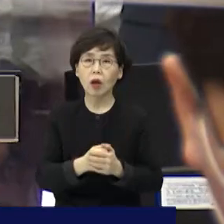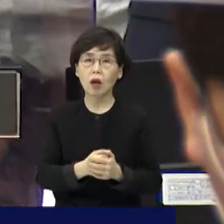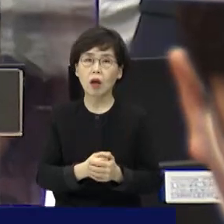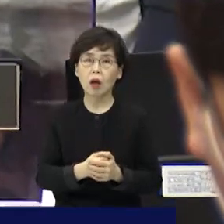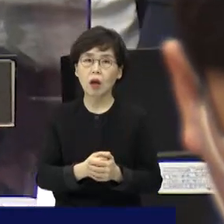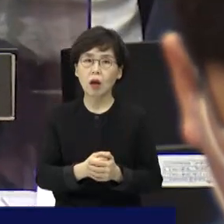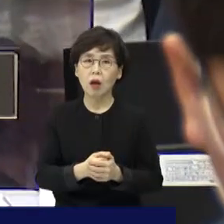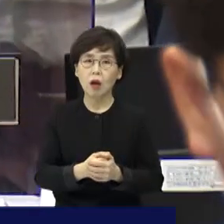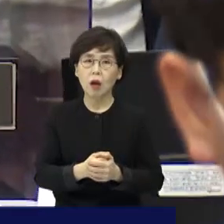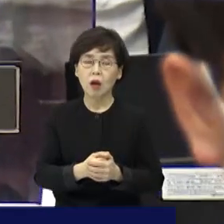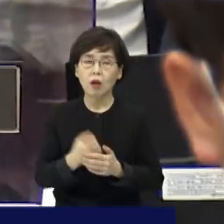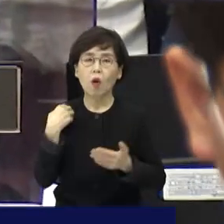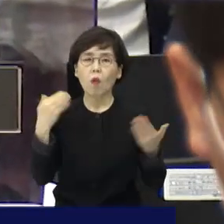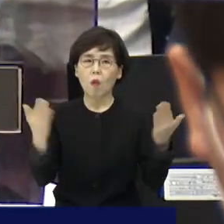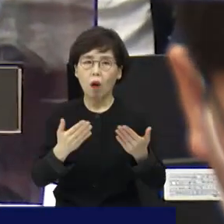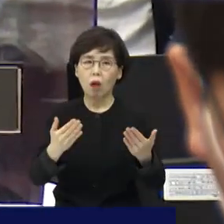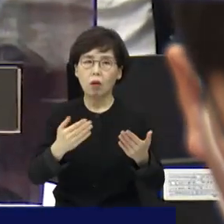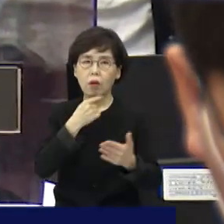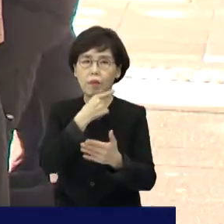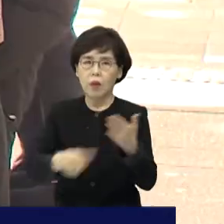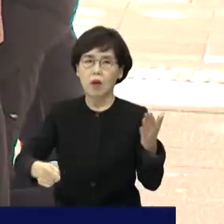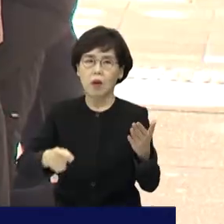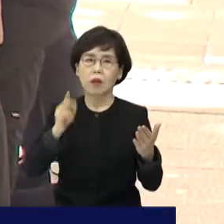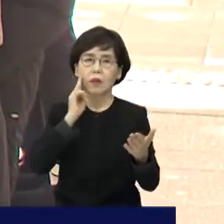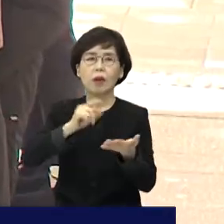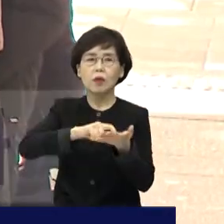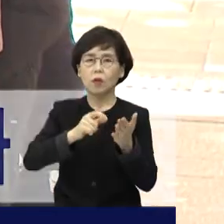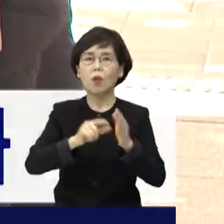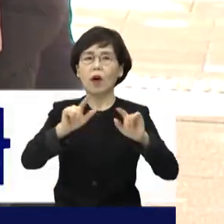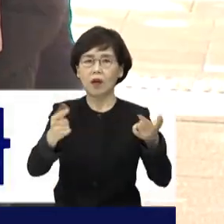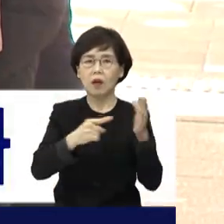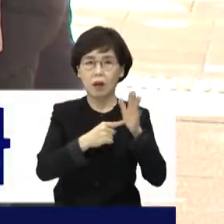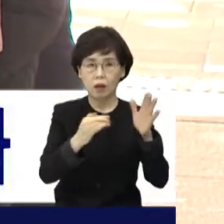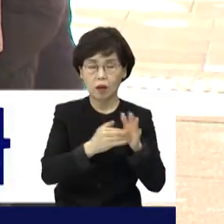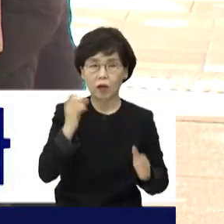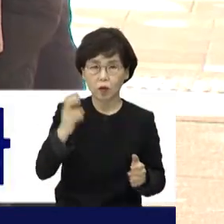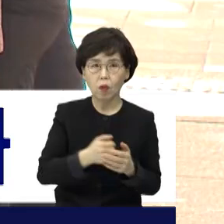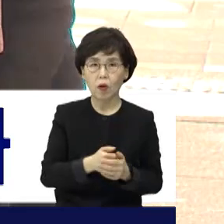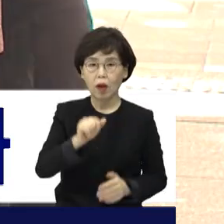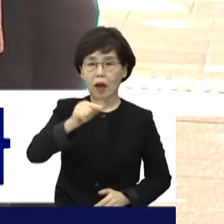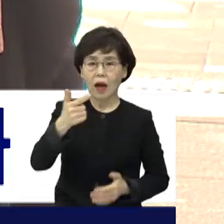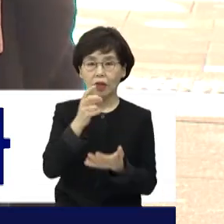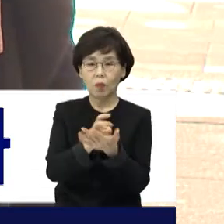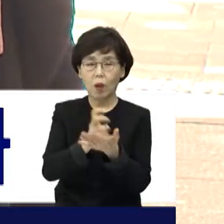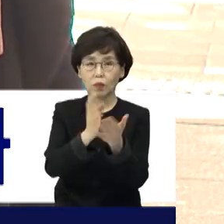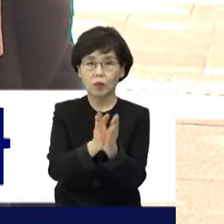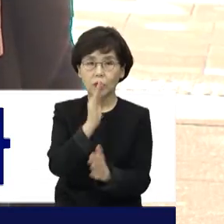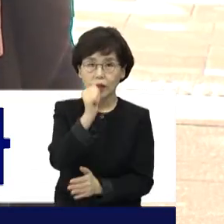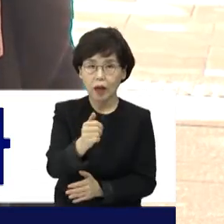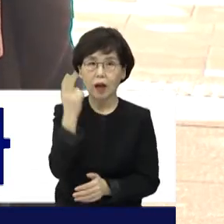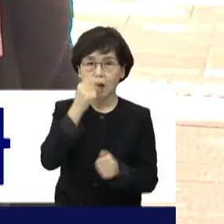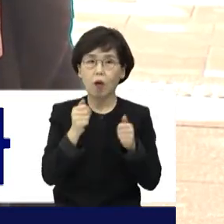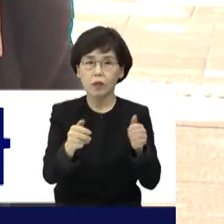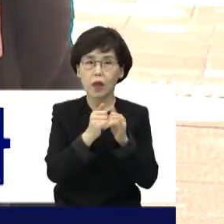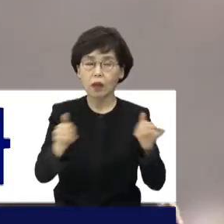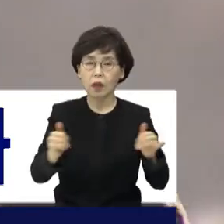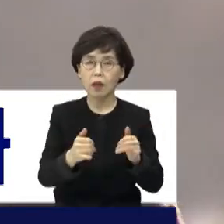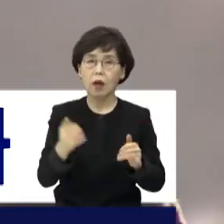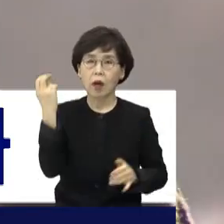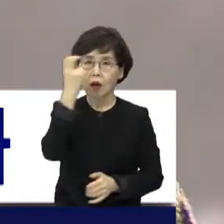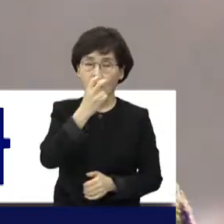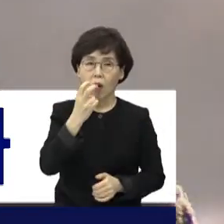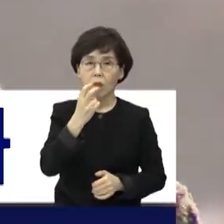형해화할 정도로 이르지 않았다는 의견을 냈습니다. 헌재는 또 한동훈 법무부 장관과 검사들이 검사의